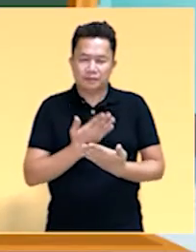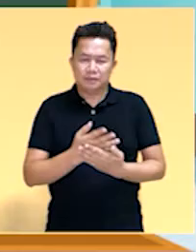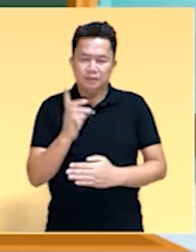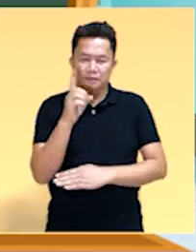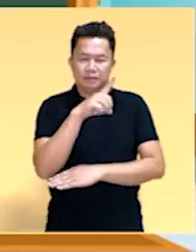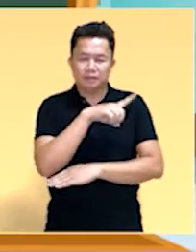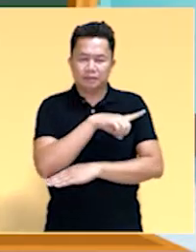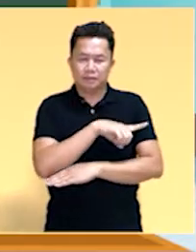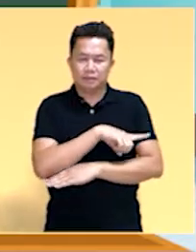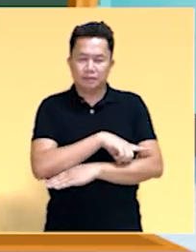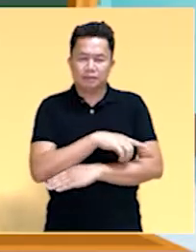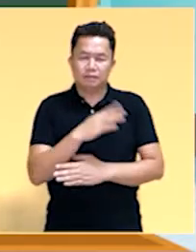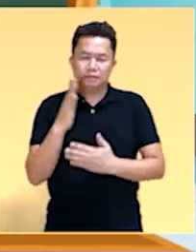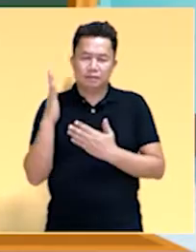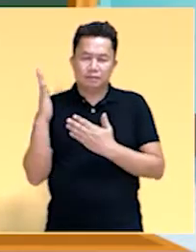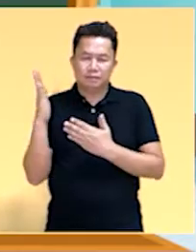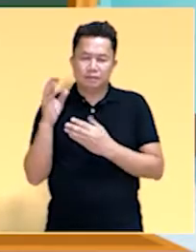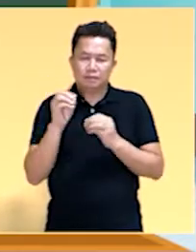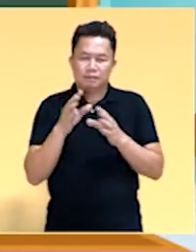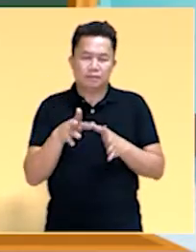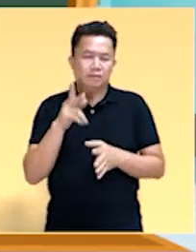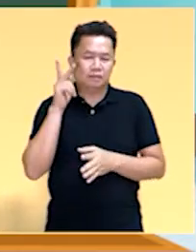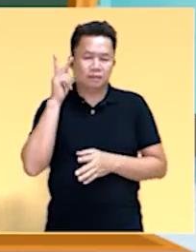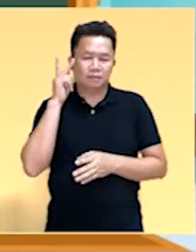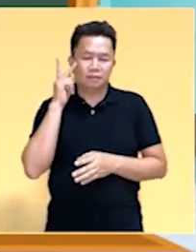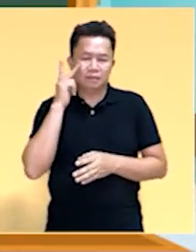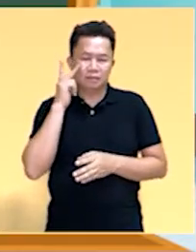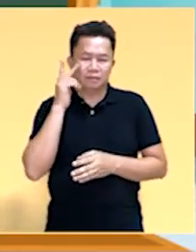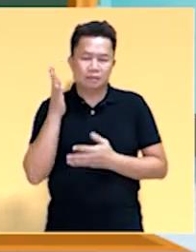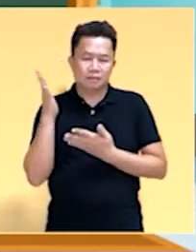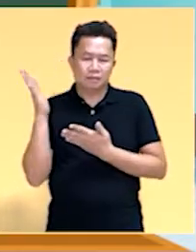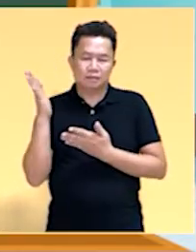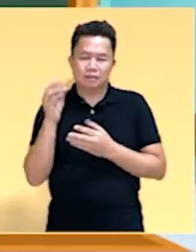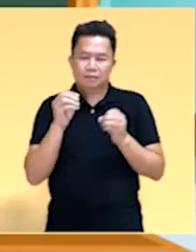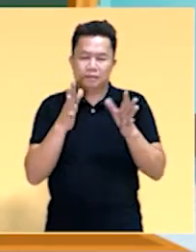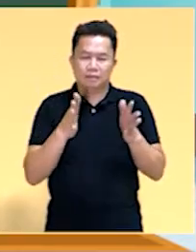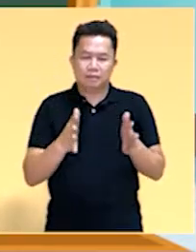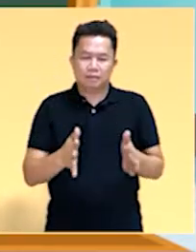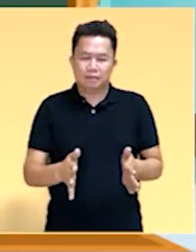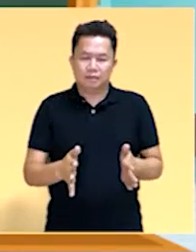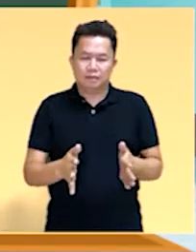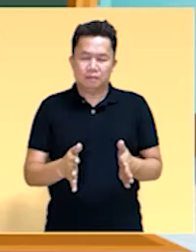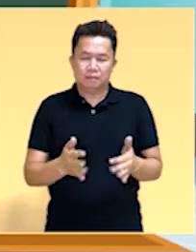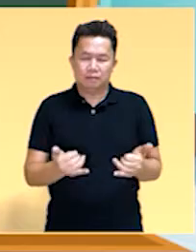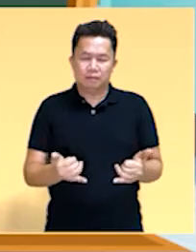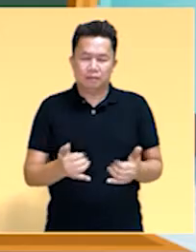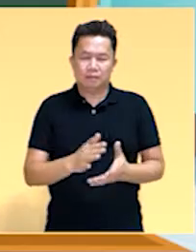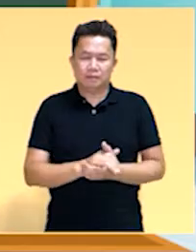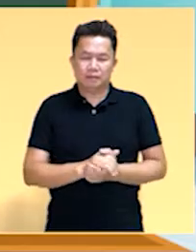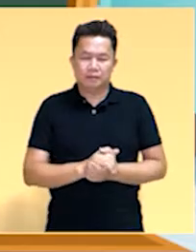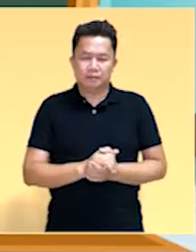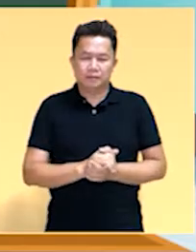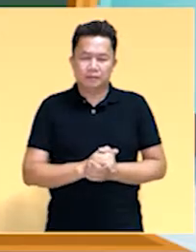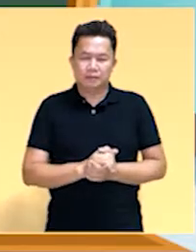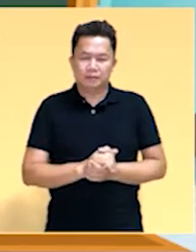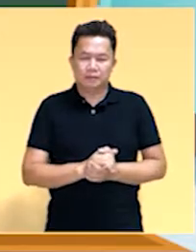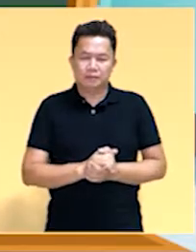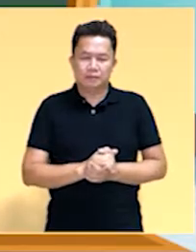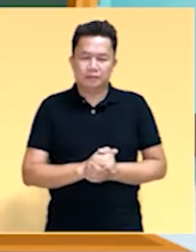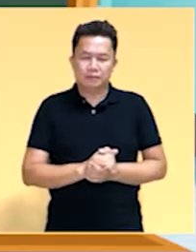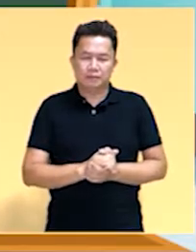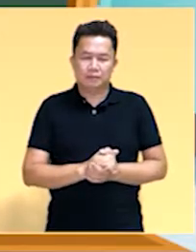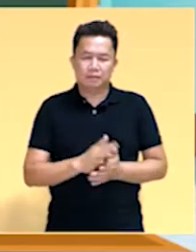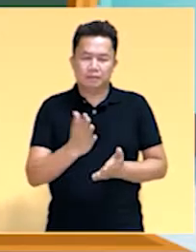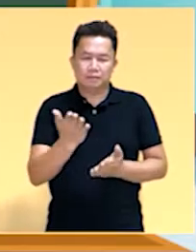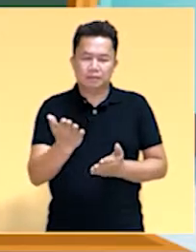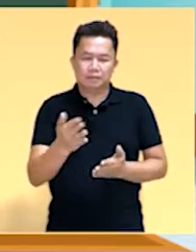Magandang araw mga bata. Ako si Teacher Kim. Ako ang inyong magiging guro sa araw na ito. Inyo